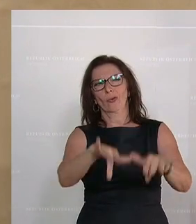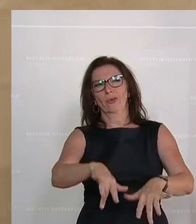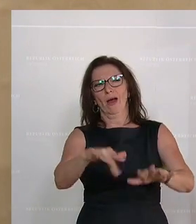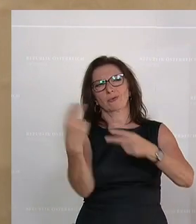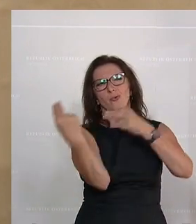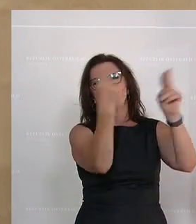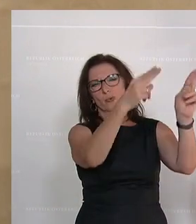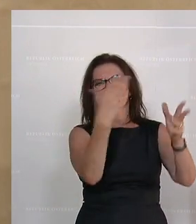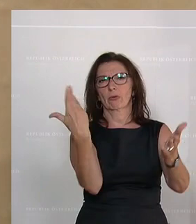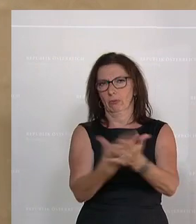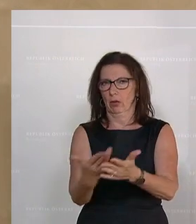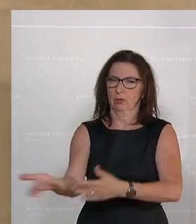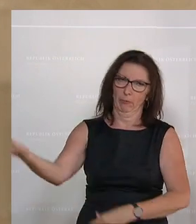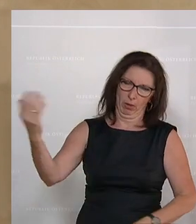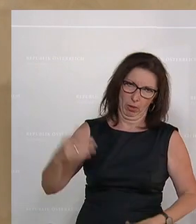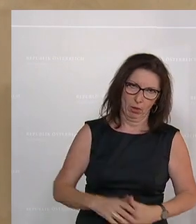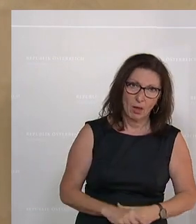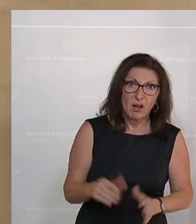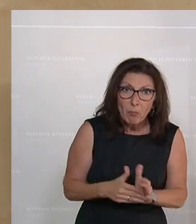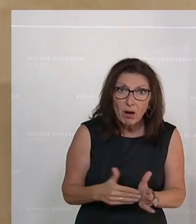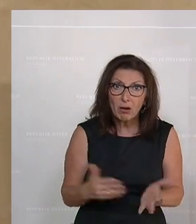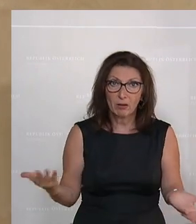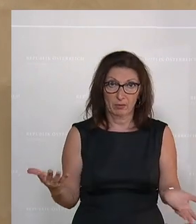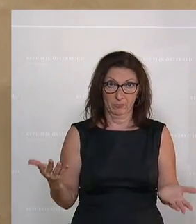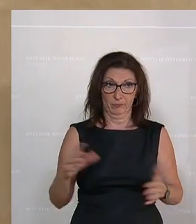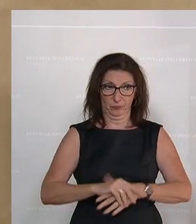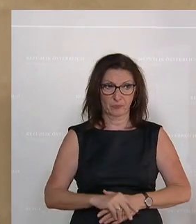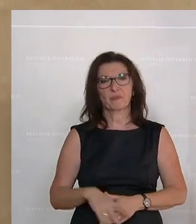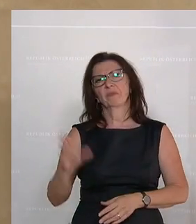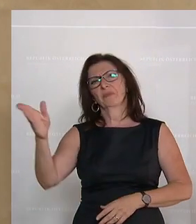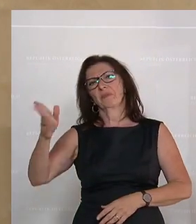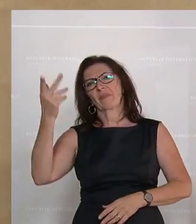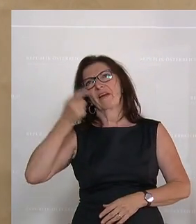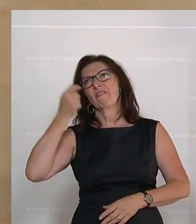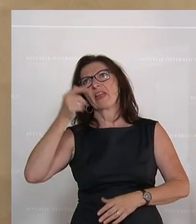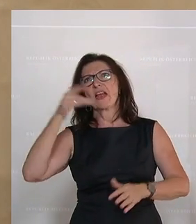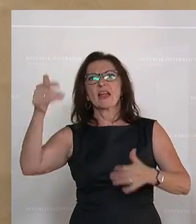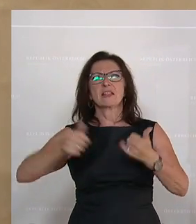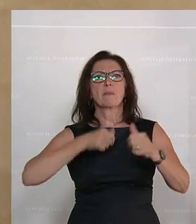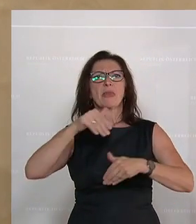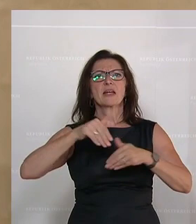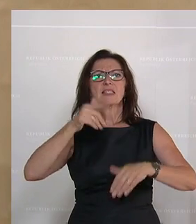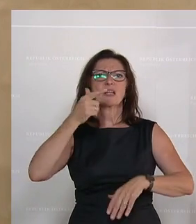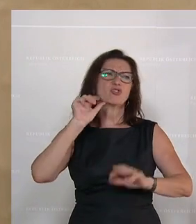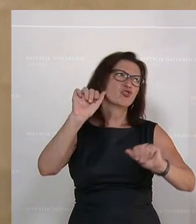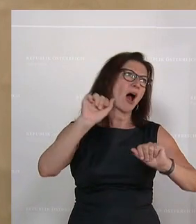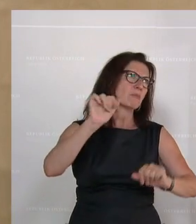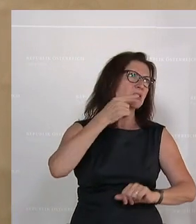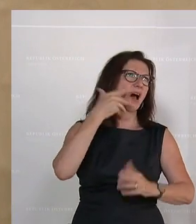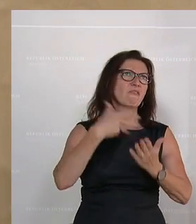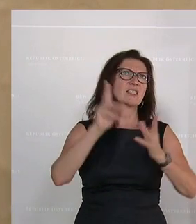wäre so notwendig gewesen mehr ist als ein gesunder als mit uns immer was nicht geht geschätzte damen und